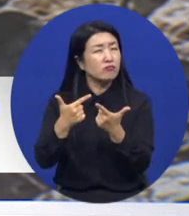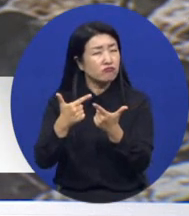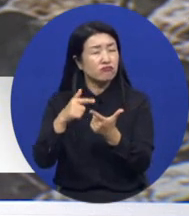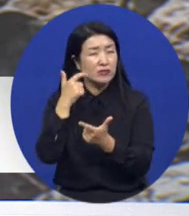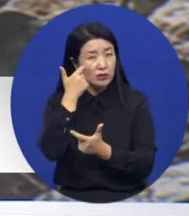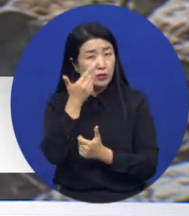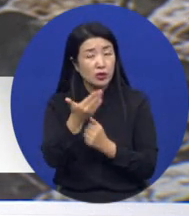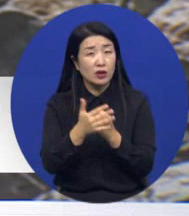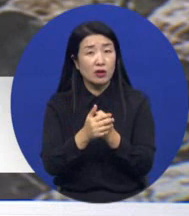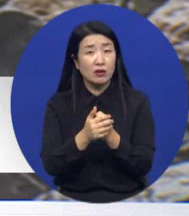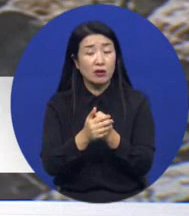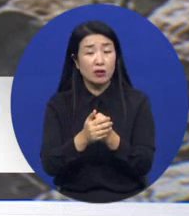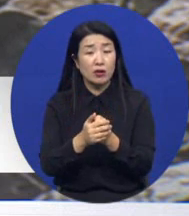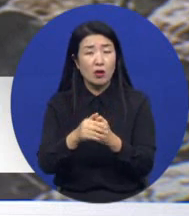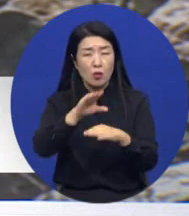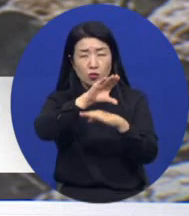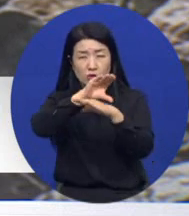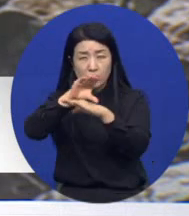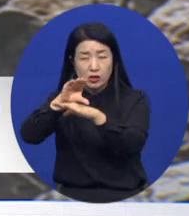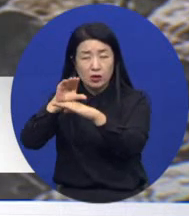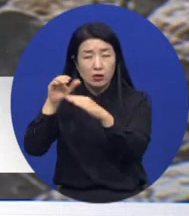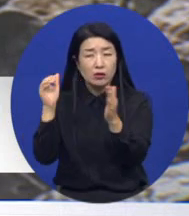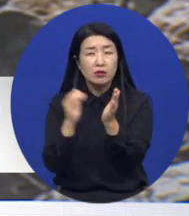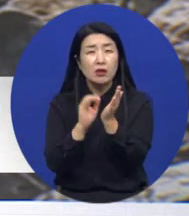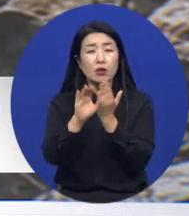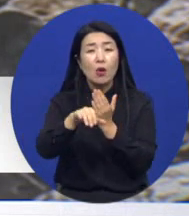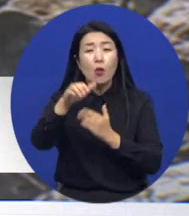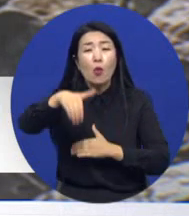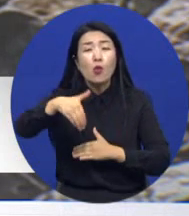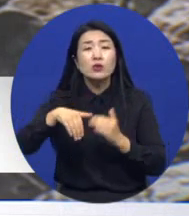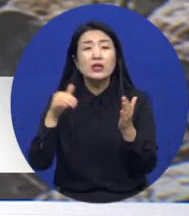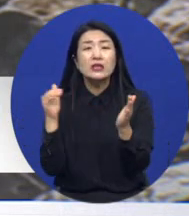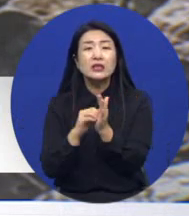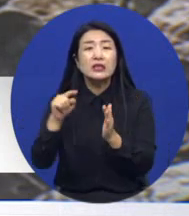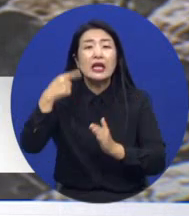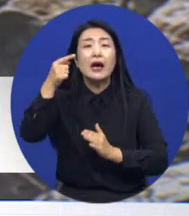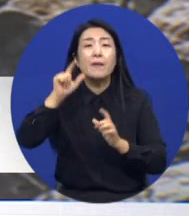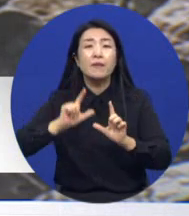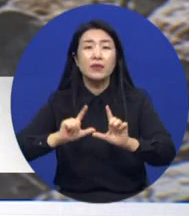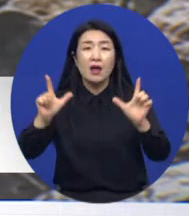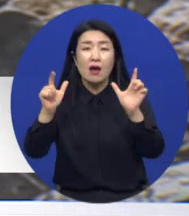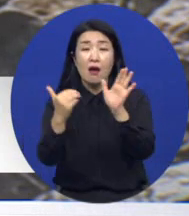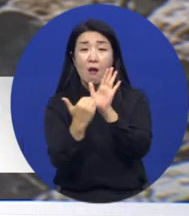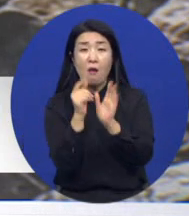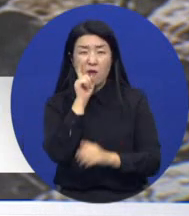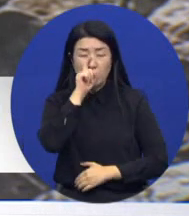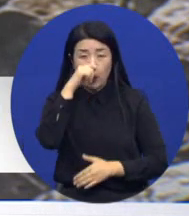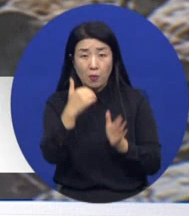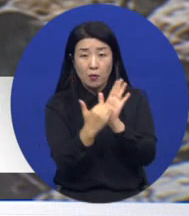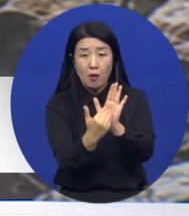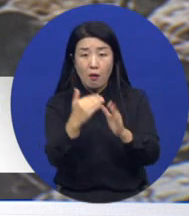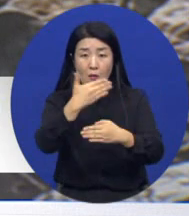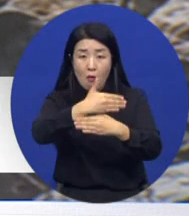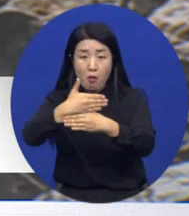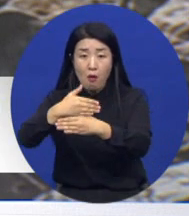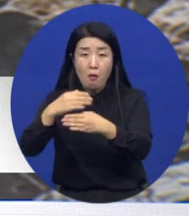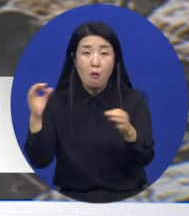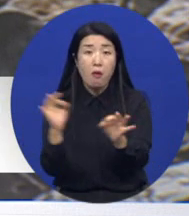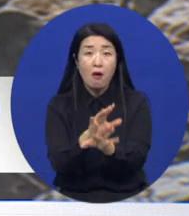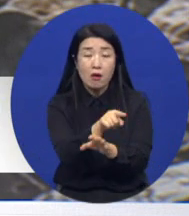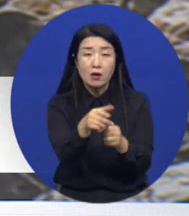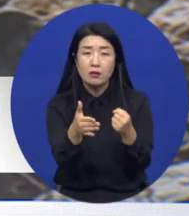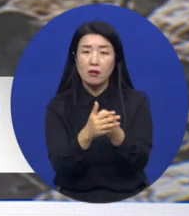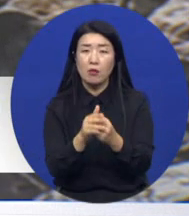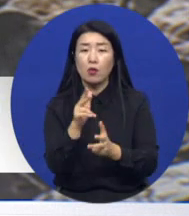있는데요. 저희가 취재를 해보니까 공사가 끝난 바로 다음 날 오탁 방지막이 제거돼서 공사업체는